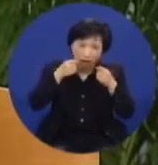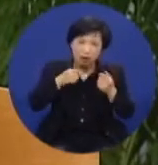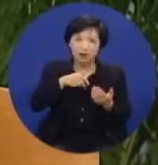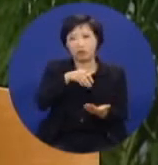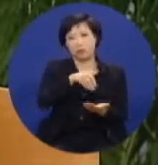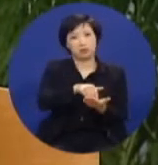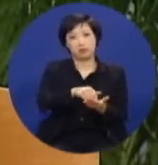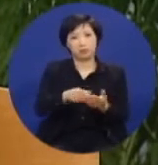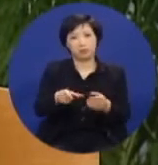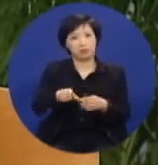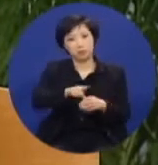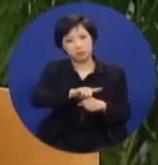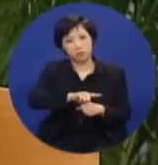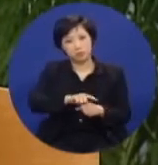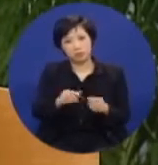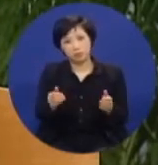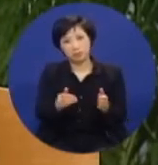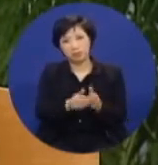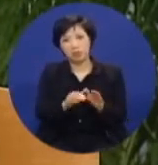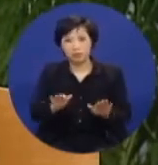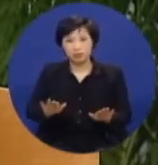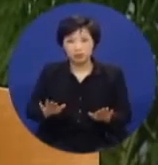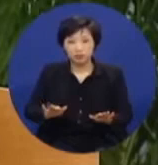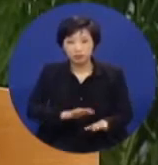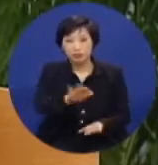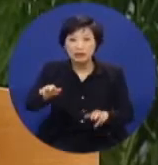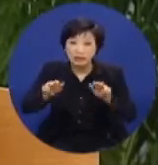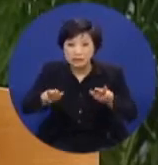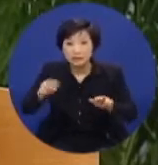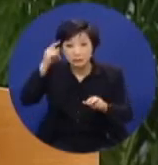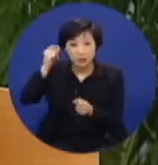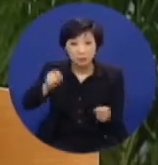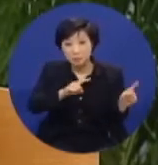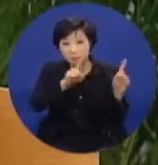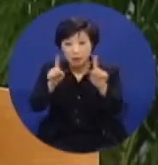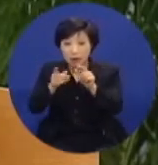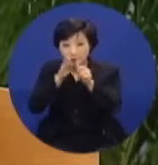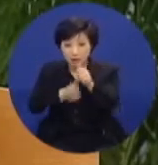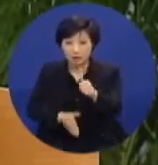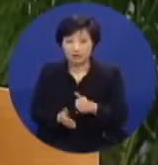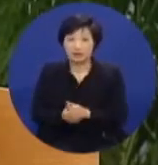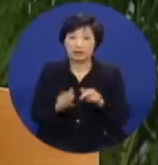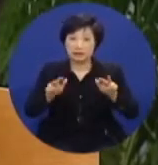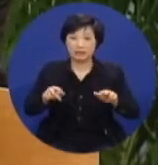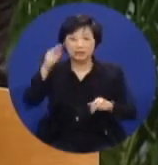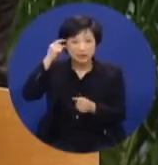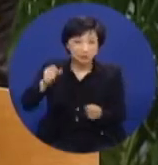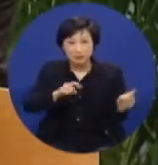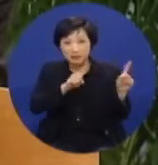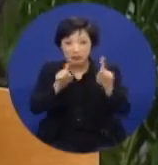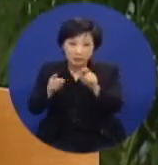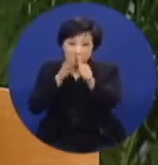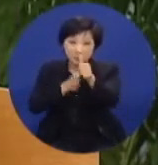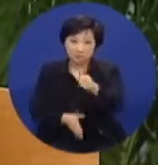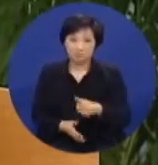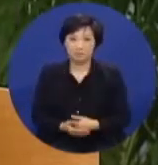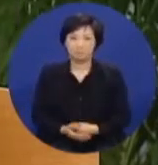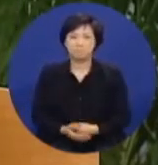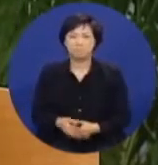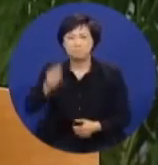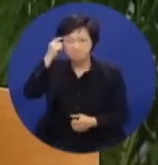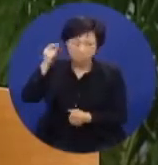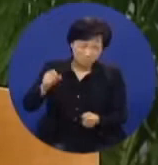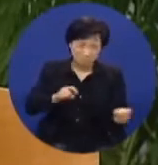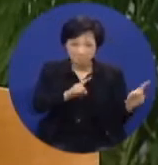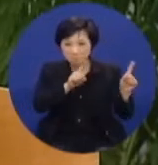화 없어 우리 종진 바짝 차려서 우리 총신 바짝 채널에서 총 진